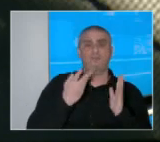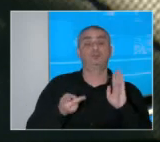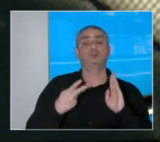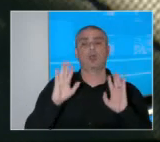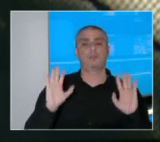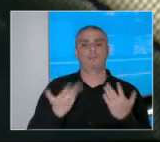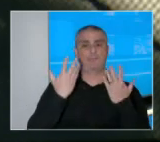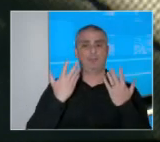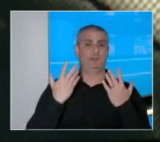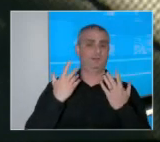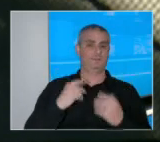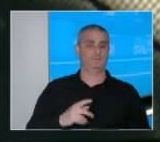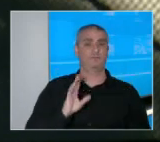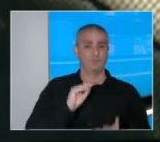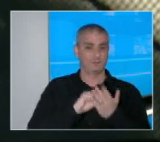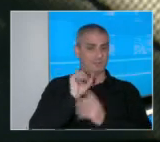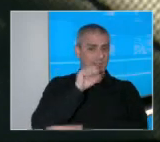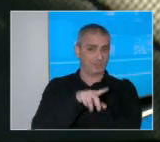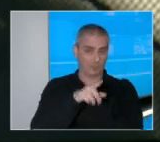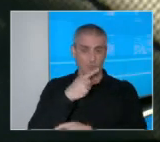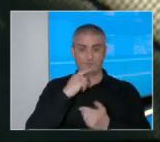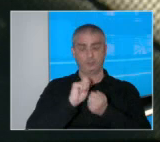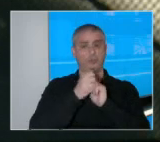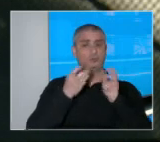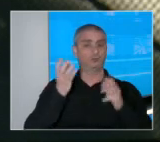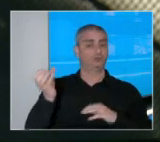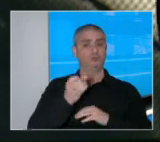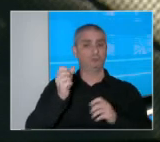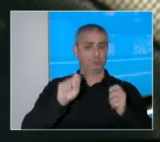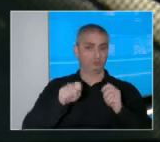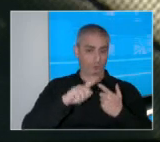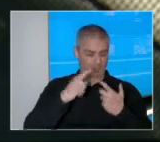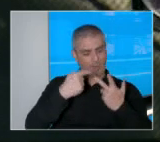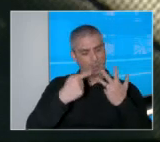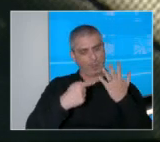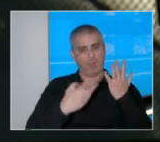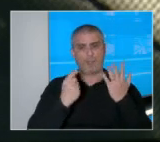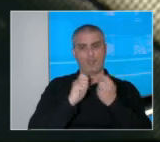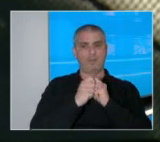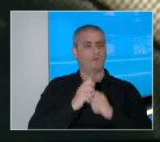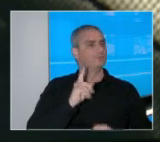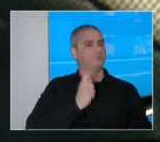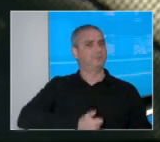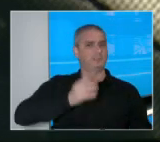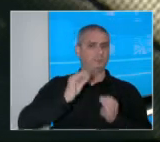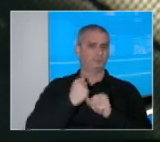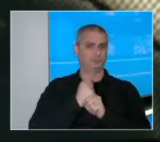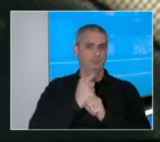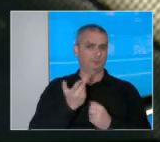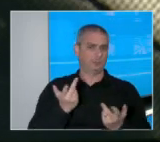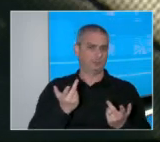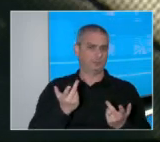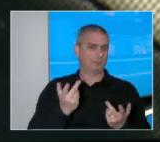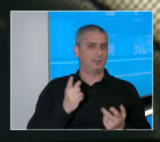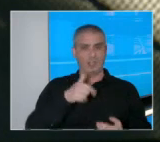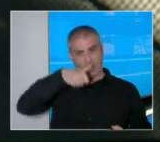מהר. ופסקת התגברות דיברנו, ודיברנו על שינוי שיטת מינוי השופטים. יש עוד המון המון רפורמות בתוכנית. מי יהיה שר המשפטים שיוביל את זה לסיום עם הבחירה